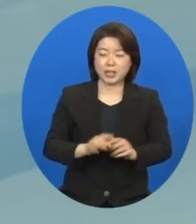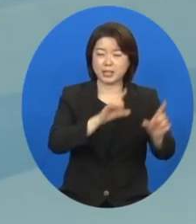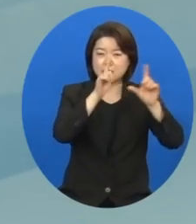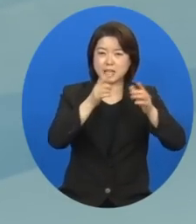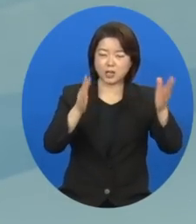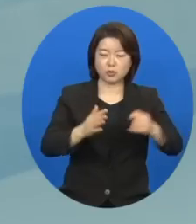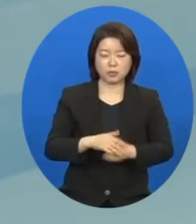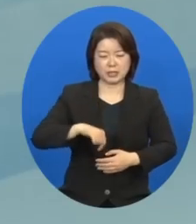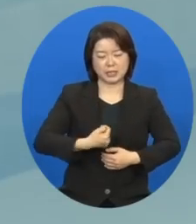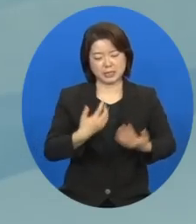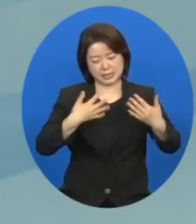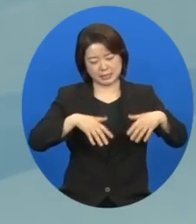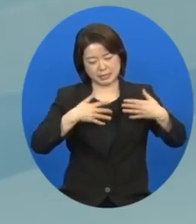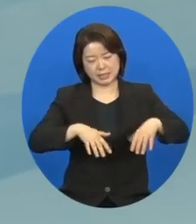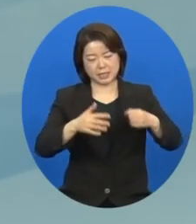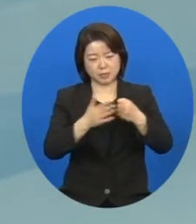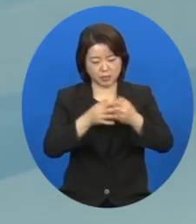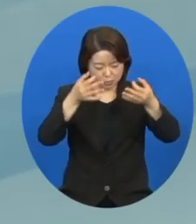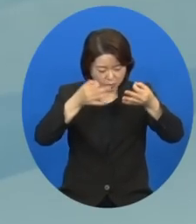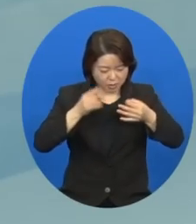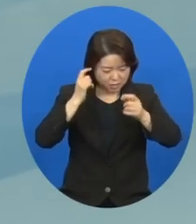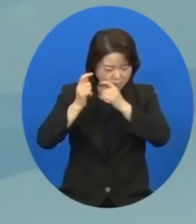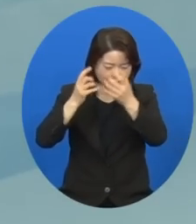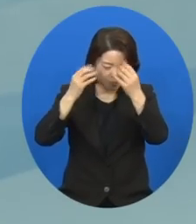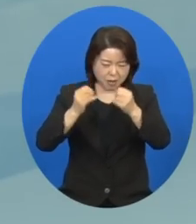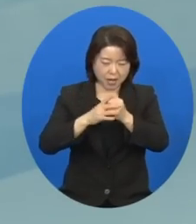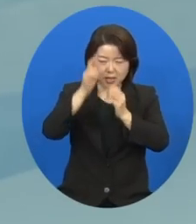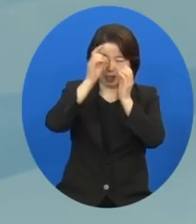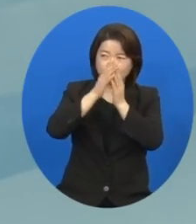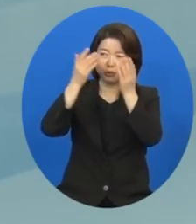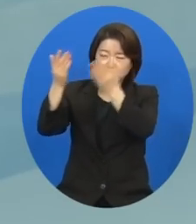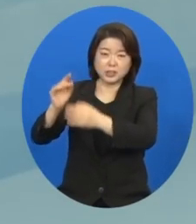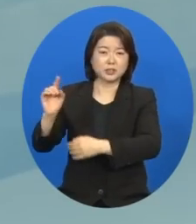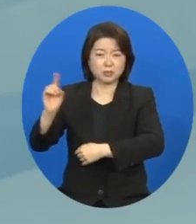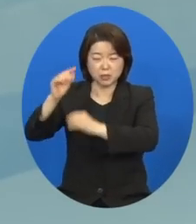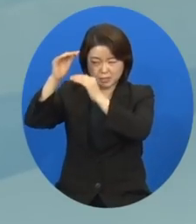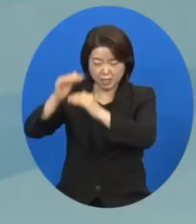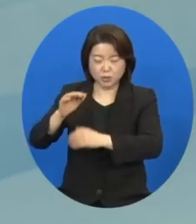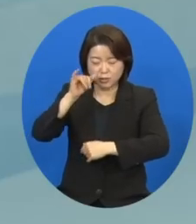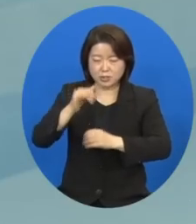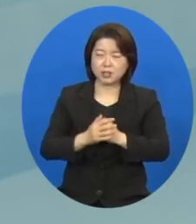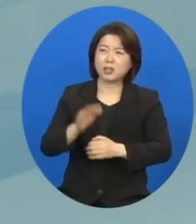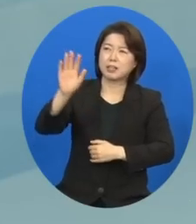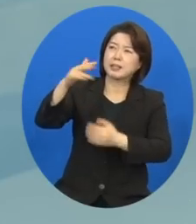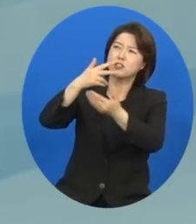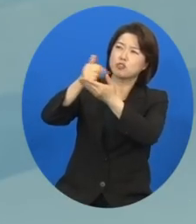어떤 연약함 때문에 고민을 많이 하시다가 이런 기도를 드린 적이 있으셨다는 얘기를 들었습니다. 주님,